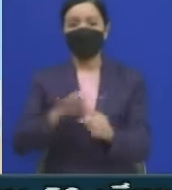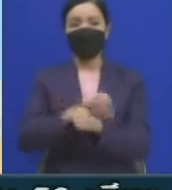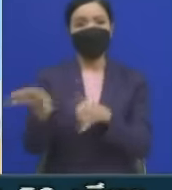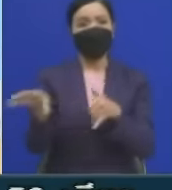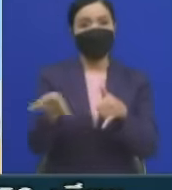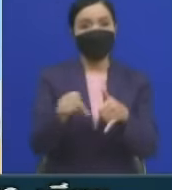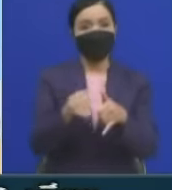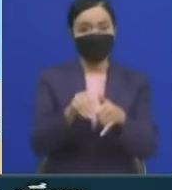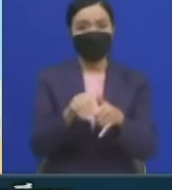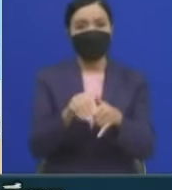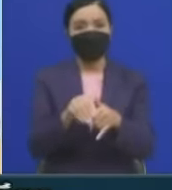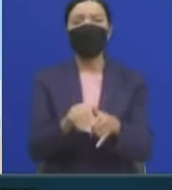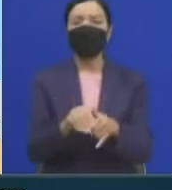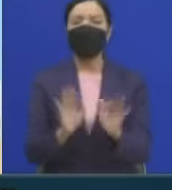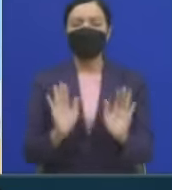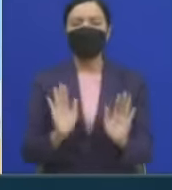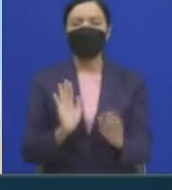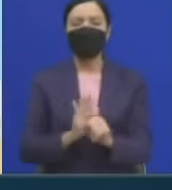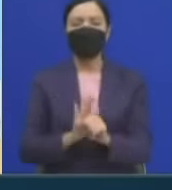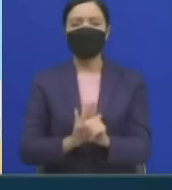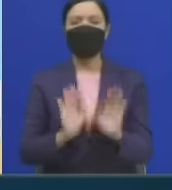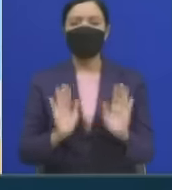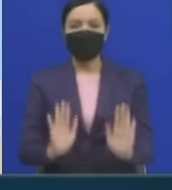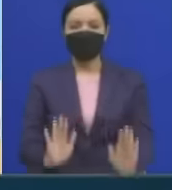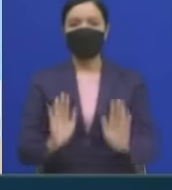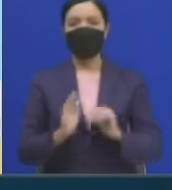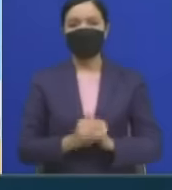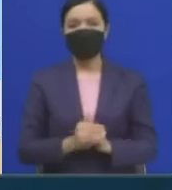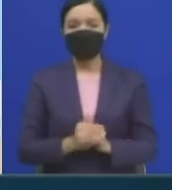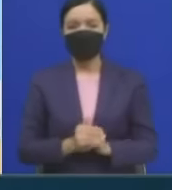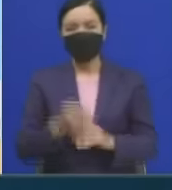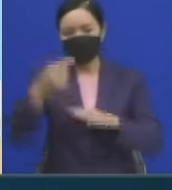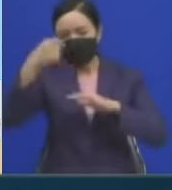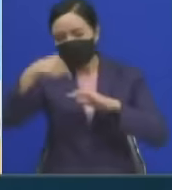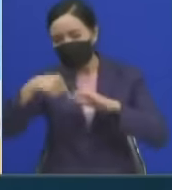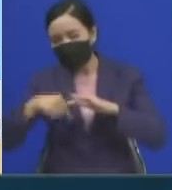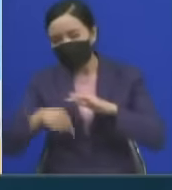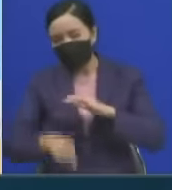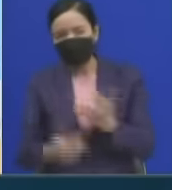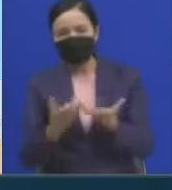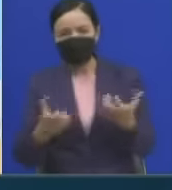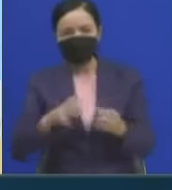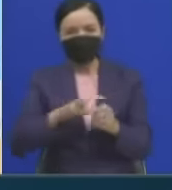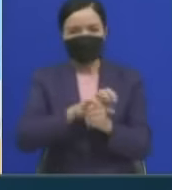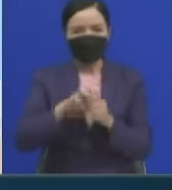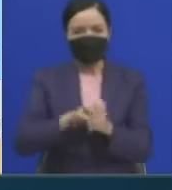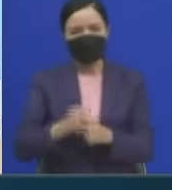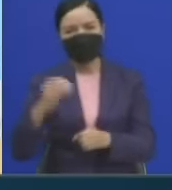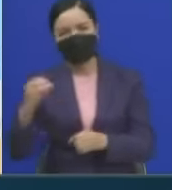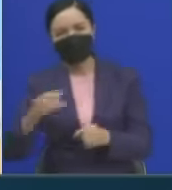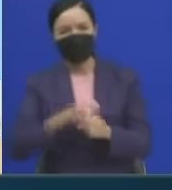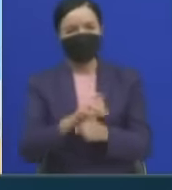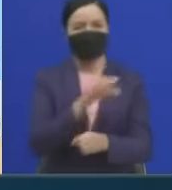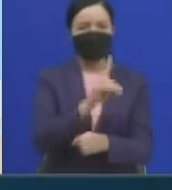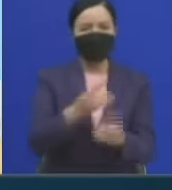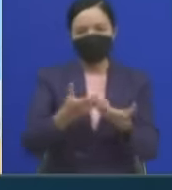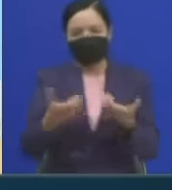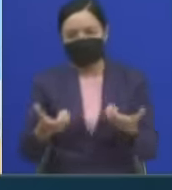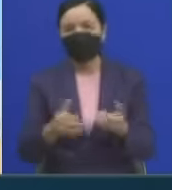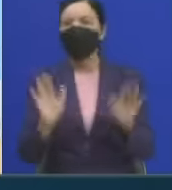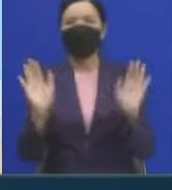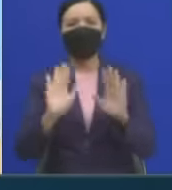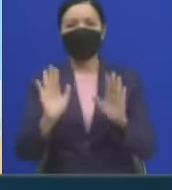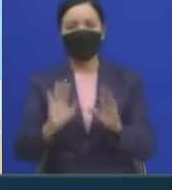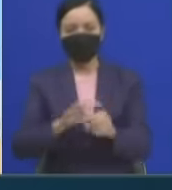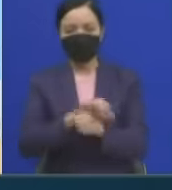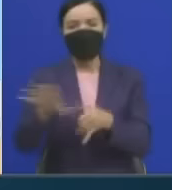ควิดอันนี้ก็คือเพียงพอละนะคะไม่จำเป็นต้องลงลึกถึงขนาดแยกสายพันธุ์เนาะสำหรับในกรณีการดูแล